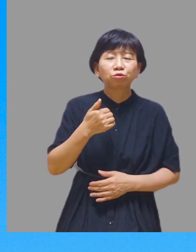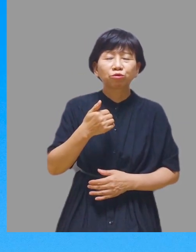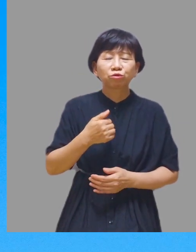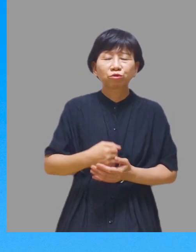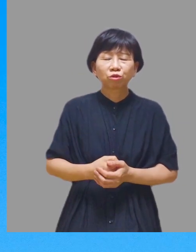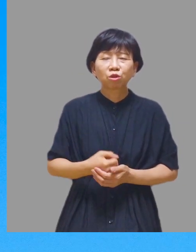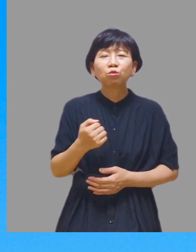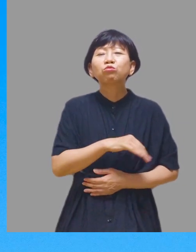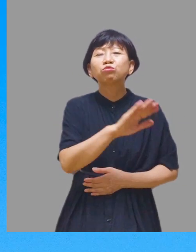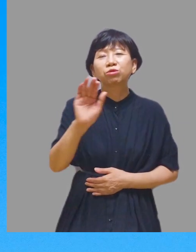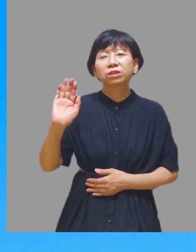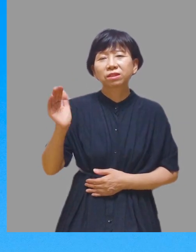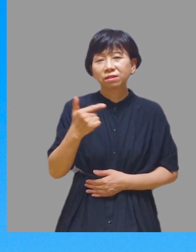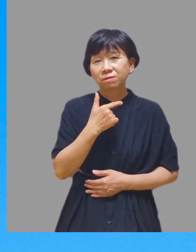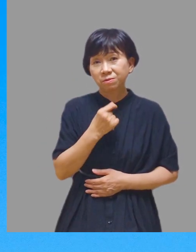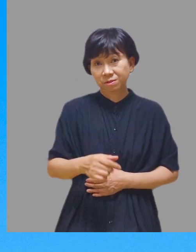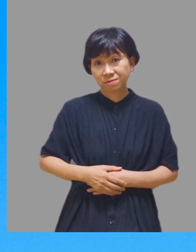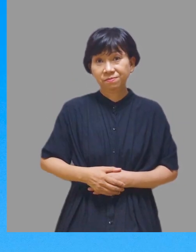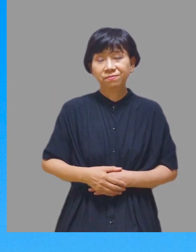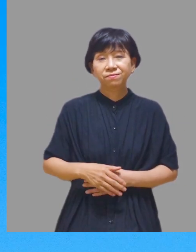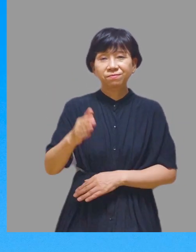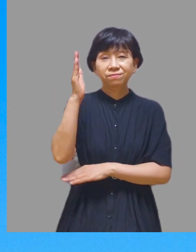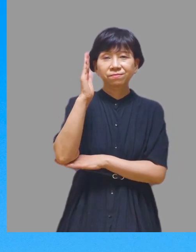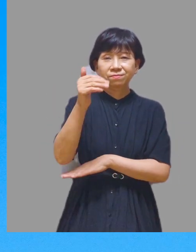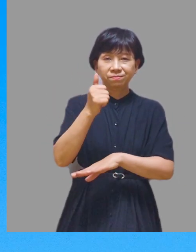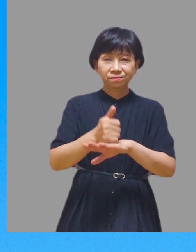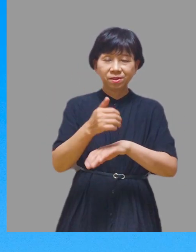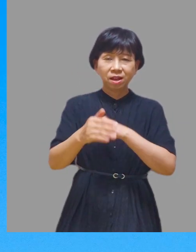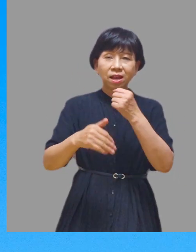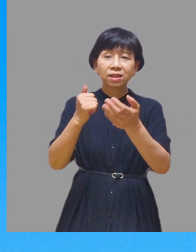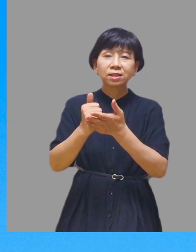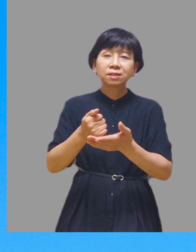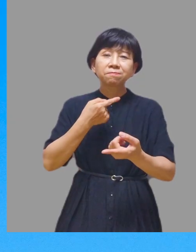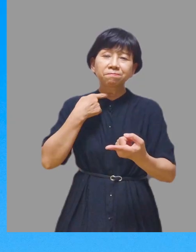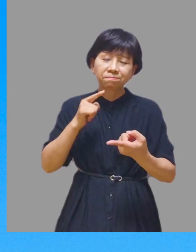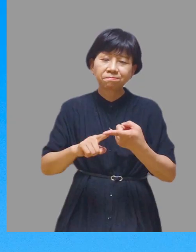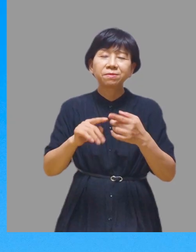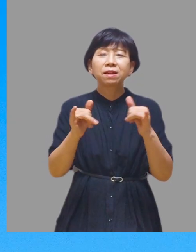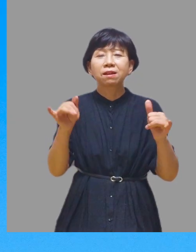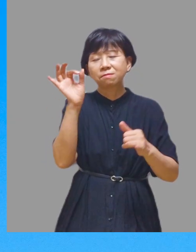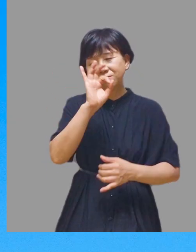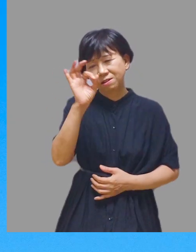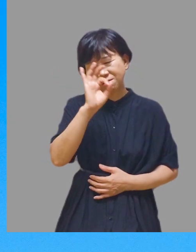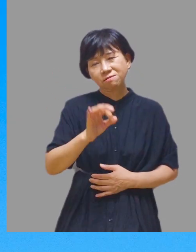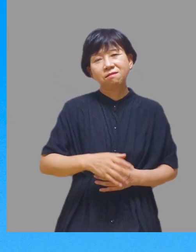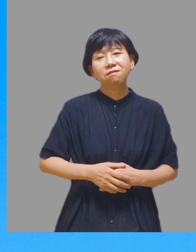있기를 소망합니다. 이제 말씀을 마치겠습니다. 하나님이 찾으신다니까요.